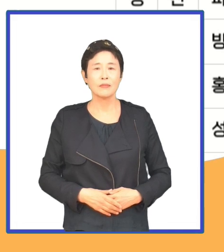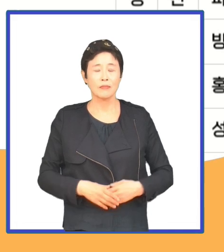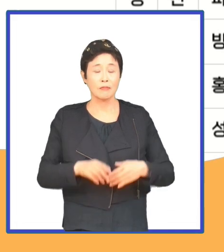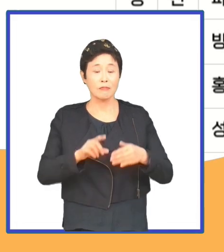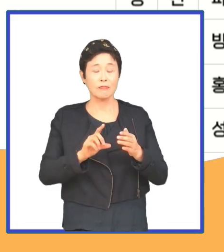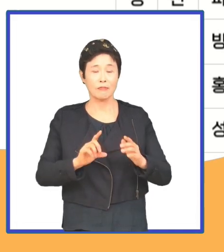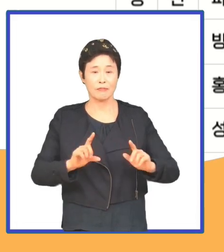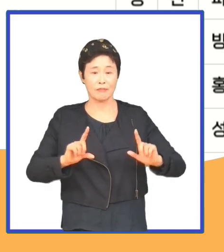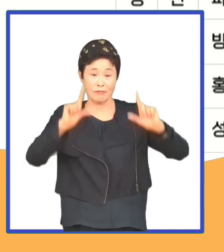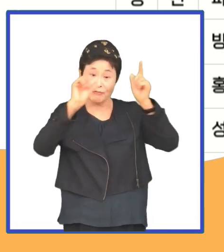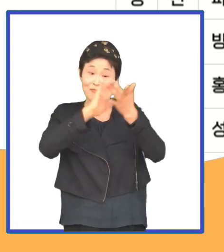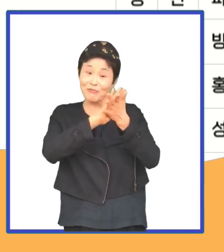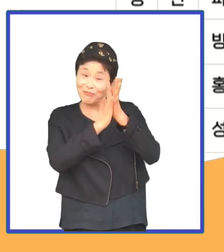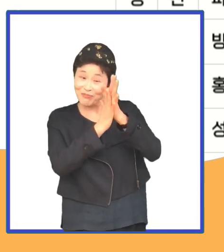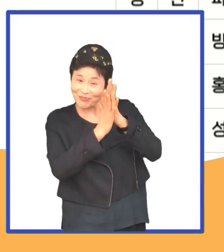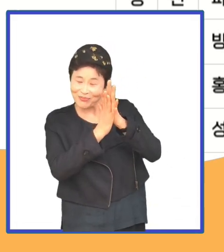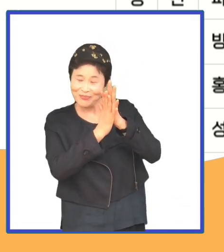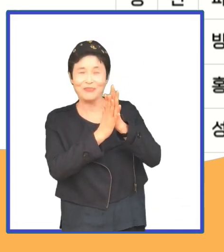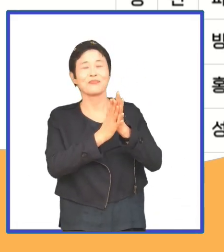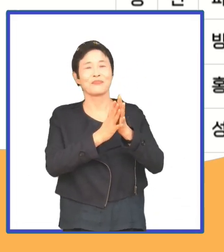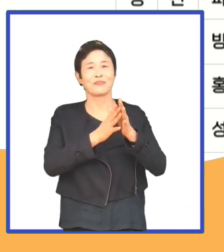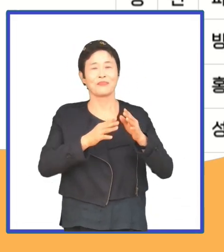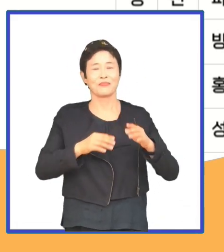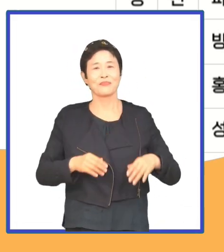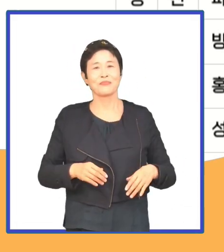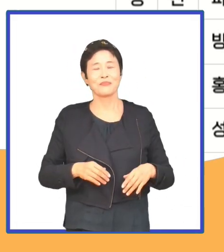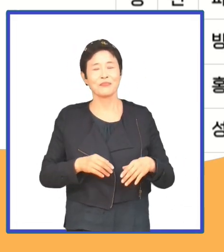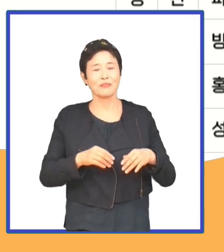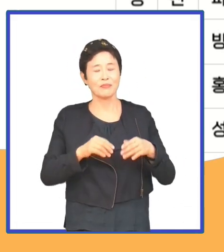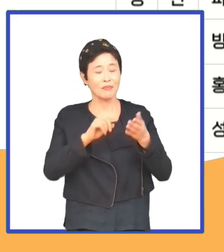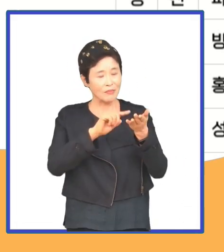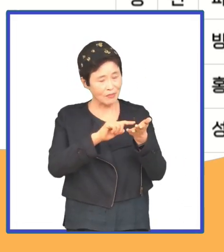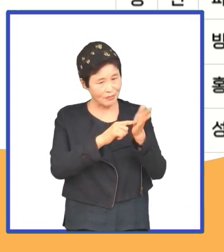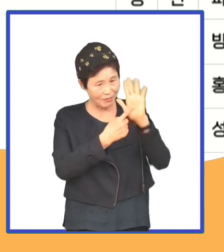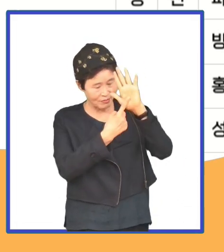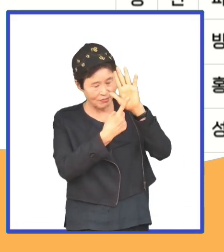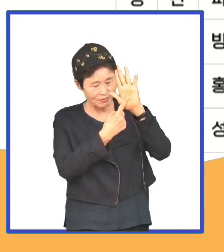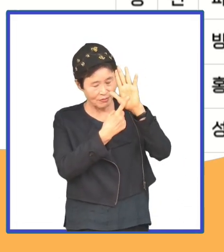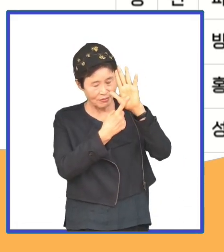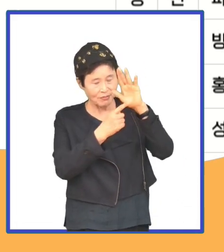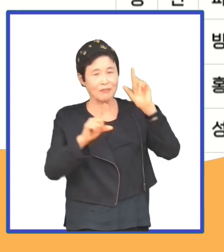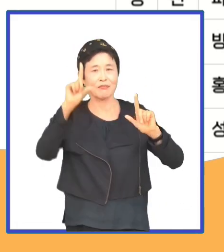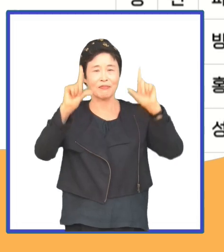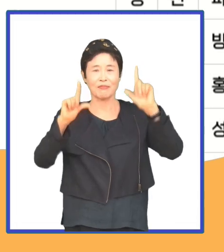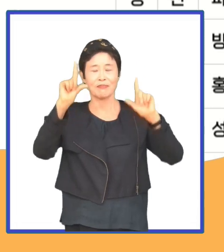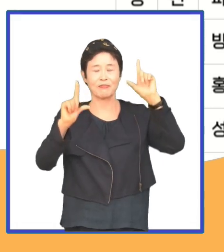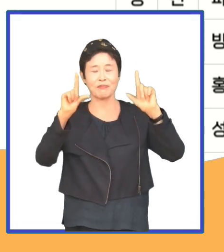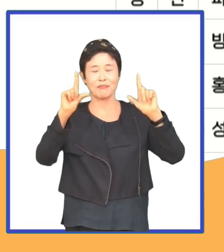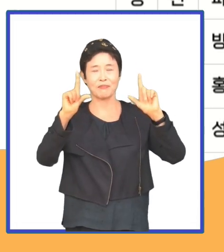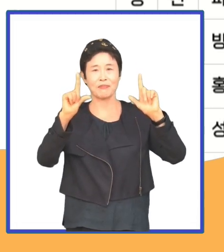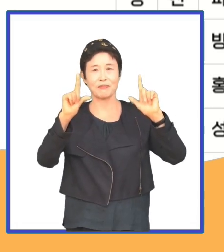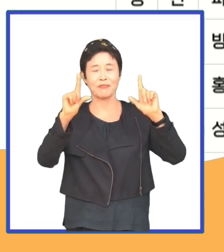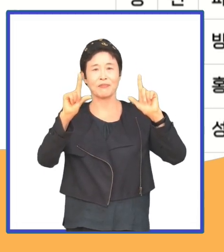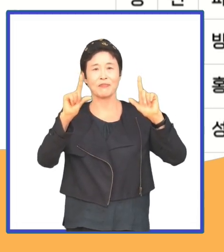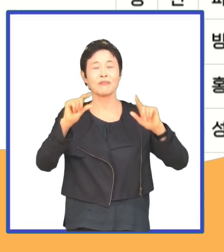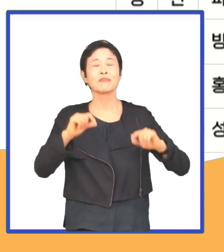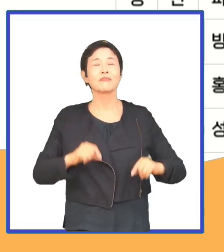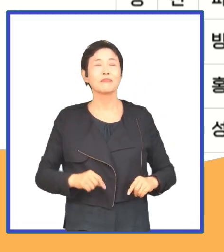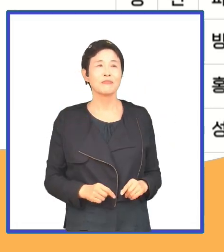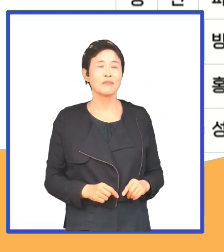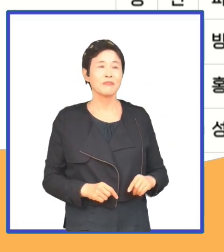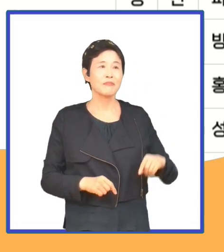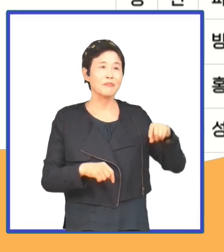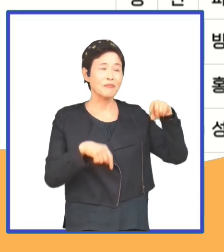여러분 기후변화에 대해 알아보았나요? 이번에는 기후변화로 인해 일어나는 현상을 알아보도록 할게요.